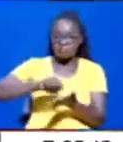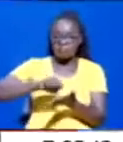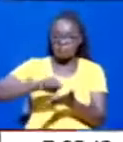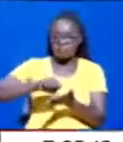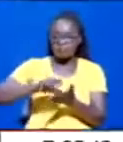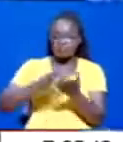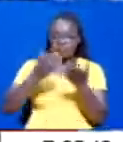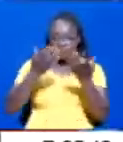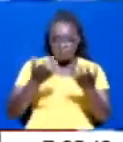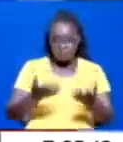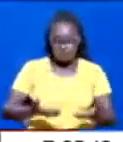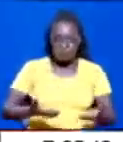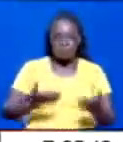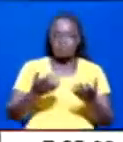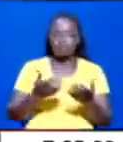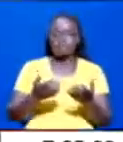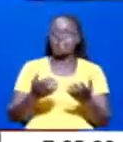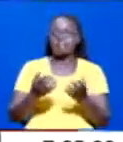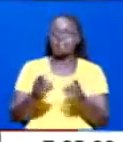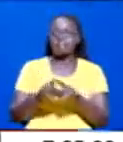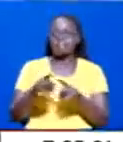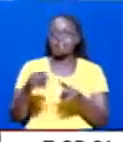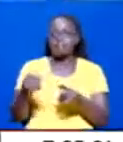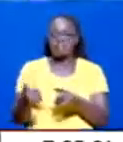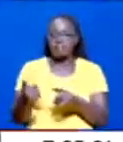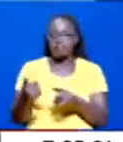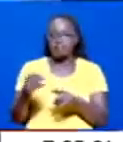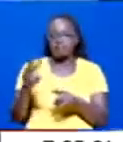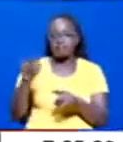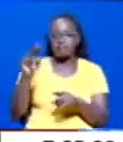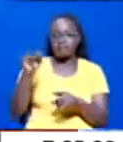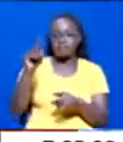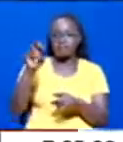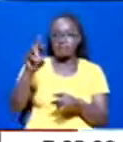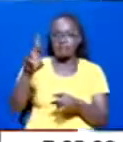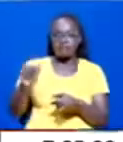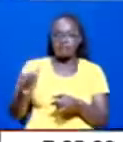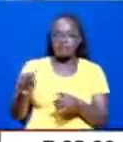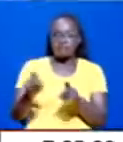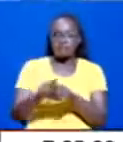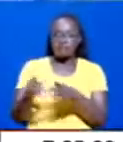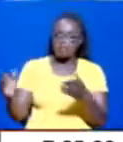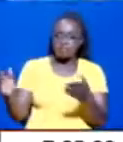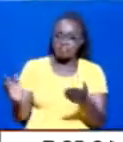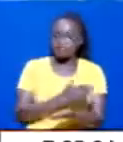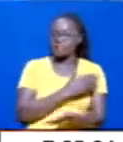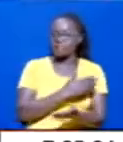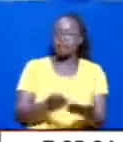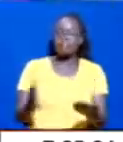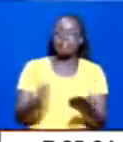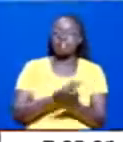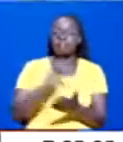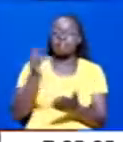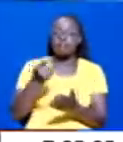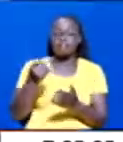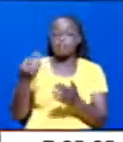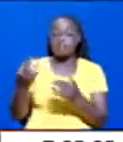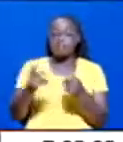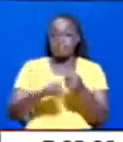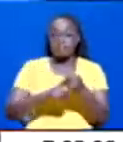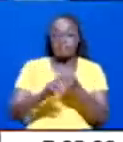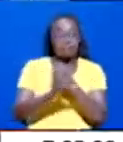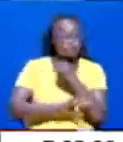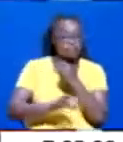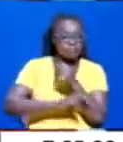heavy Fred Konyango na Washington Wandera wa uzani wa light pia wamebanduliwa mashindanoni. Kenya ni miongoni mwa mataifa 36